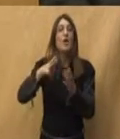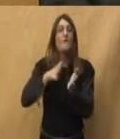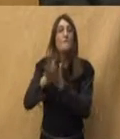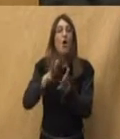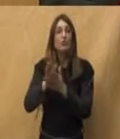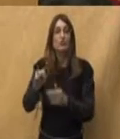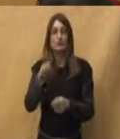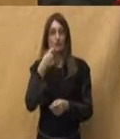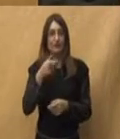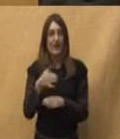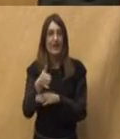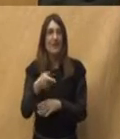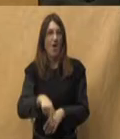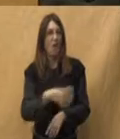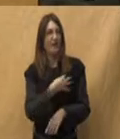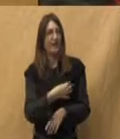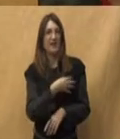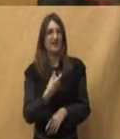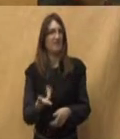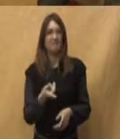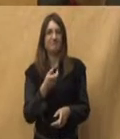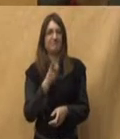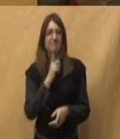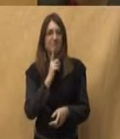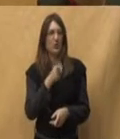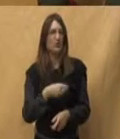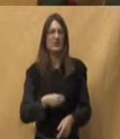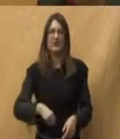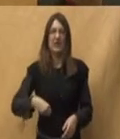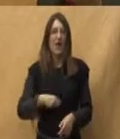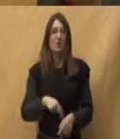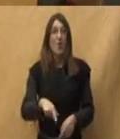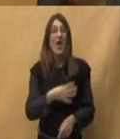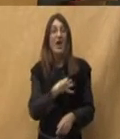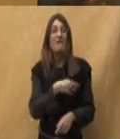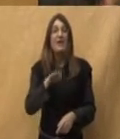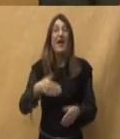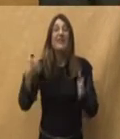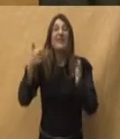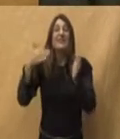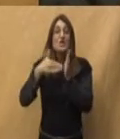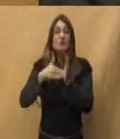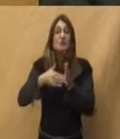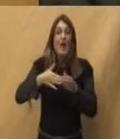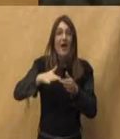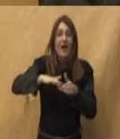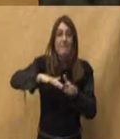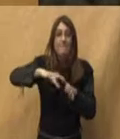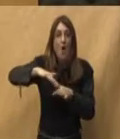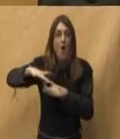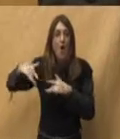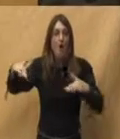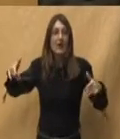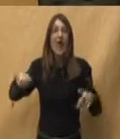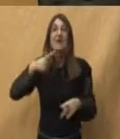svijetu, za razliku od Hrvatske. To je tragična činjenica da Hrvatska ima 1000 km mora, a nalazi se